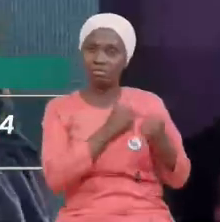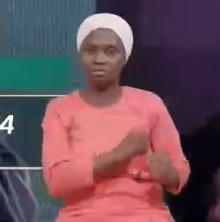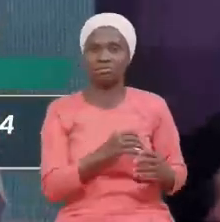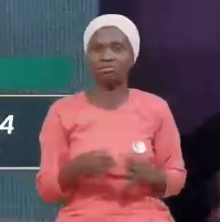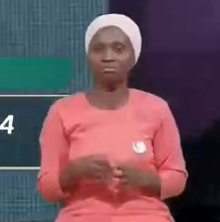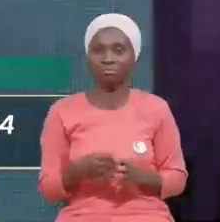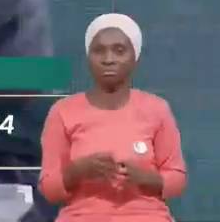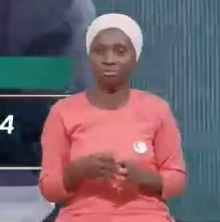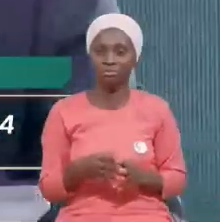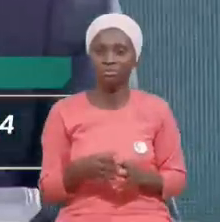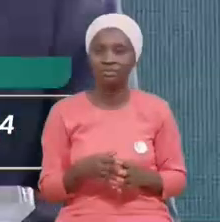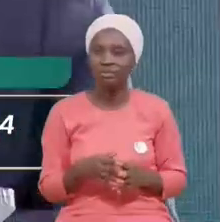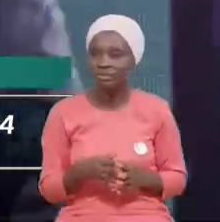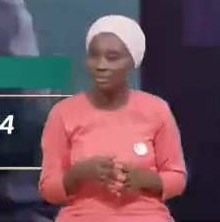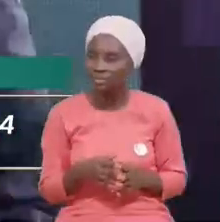courage dans la vie,